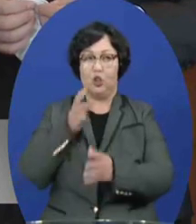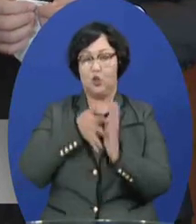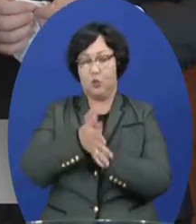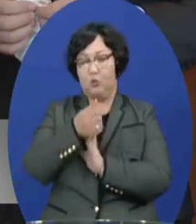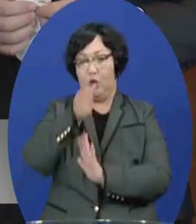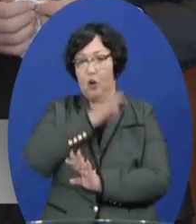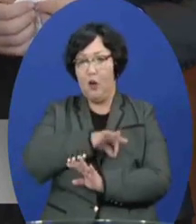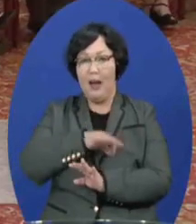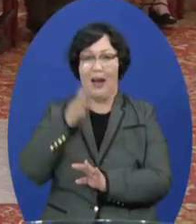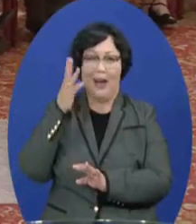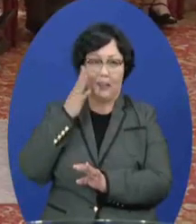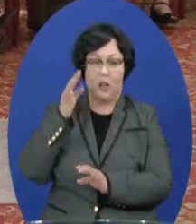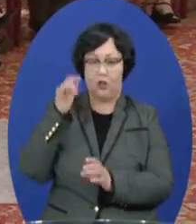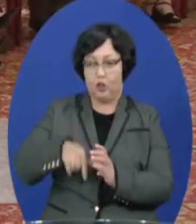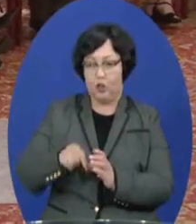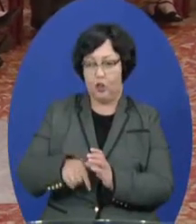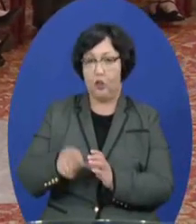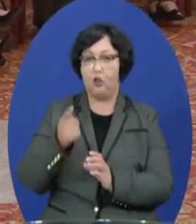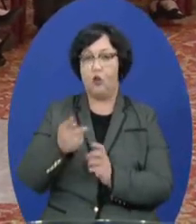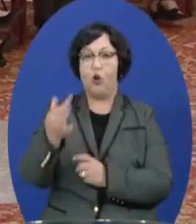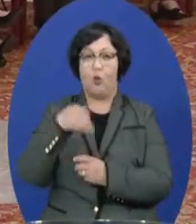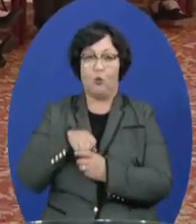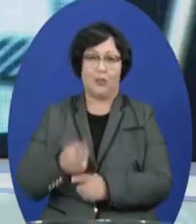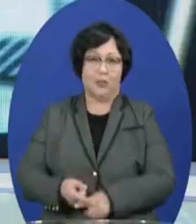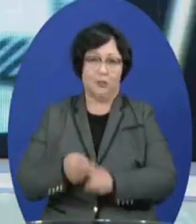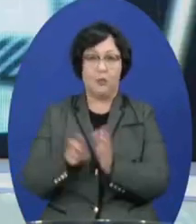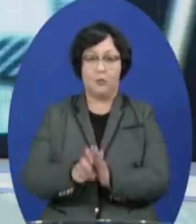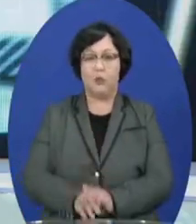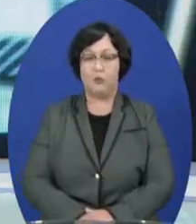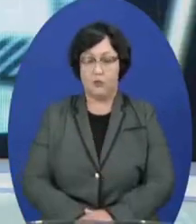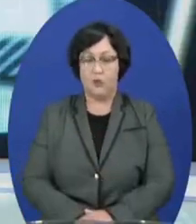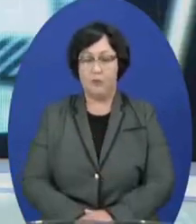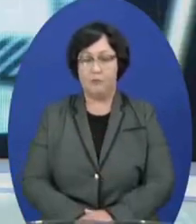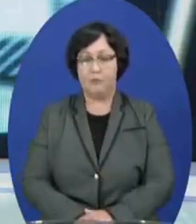дотоодын хөрөнгө оруулалтыг нэмэх боломжтой болжээ.